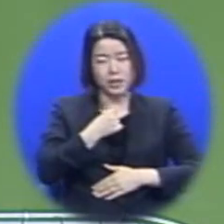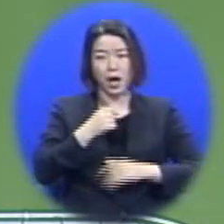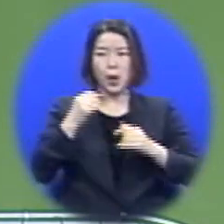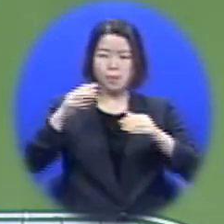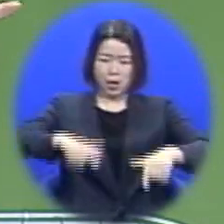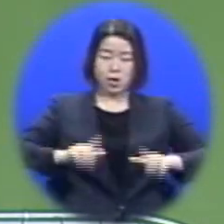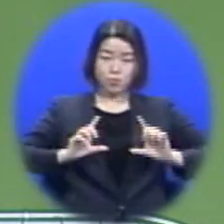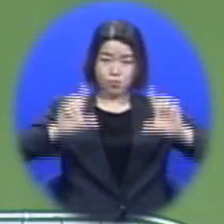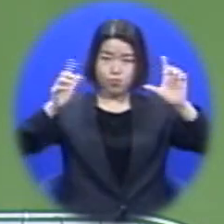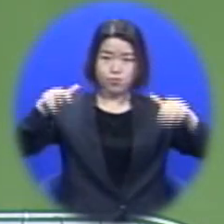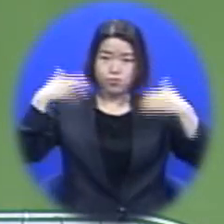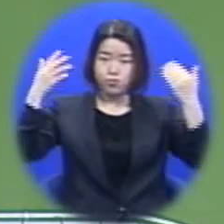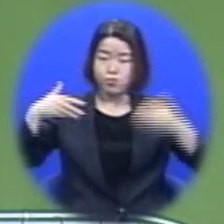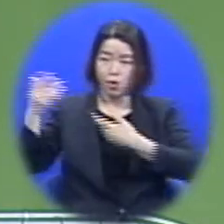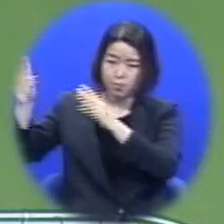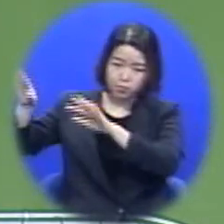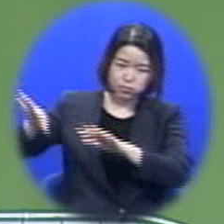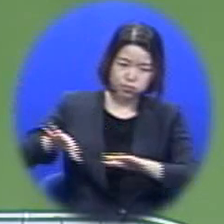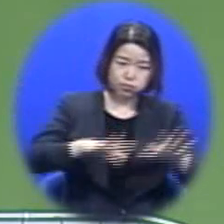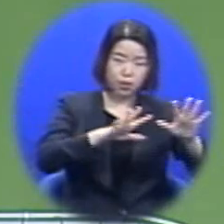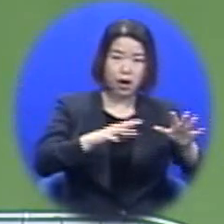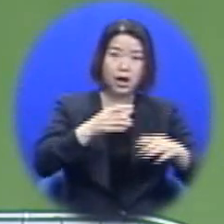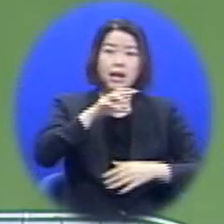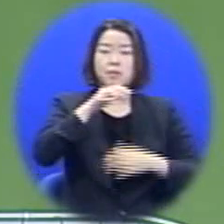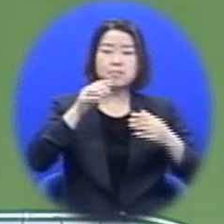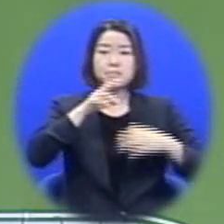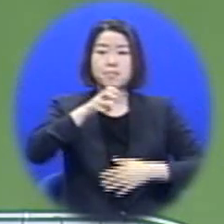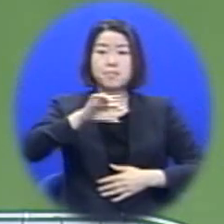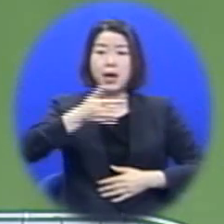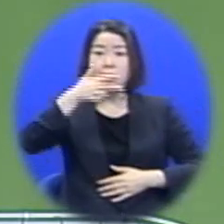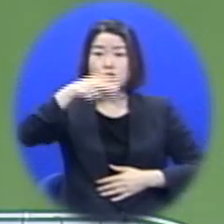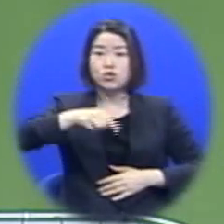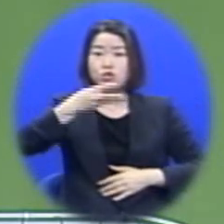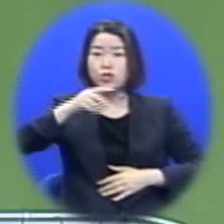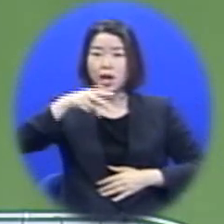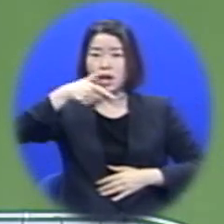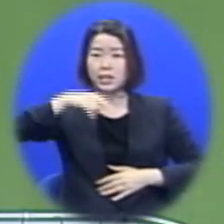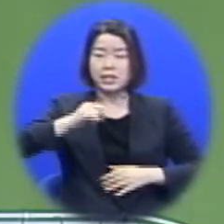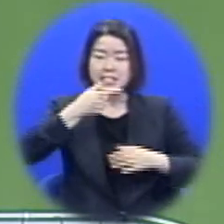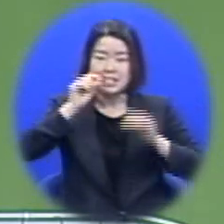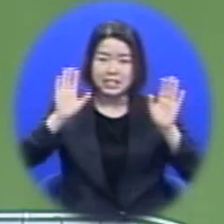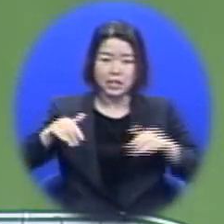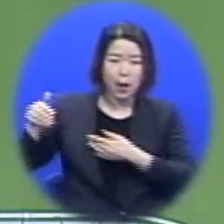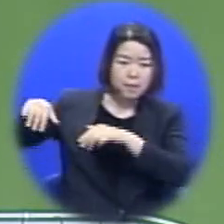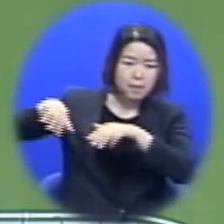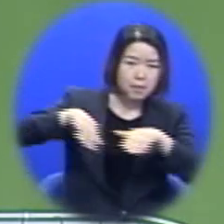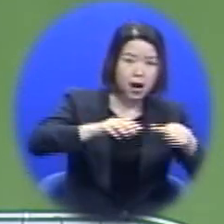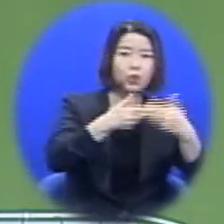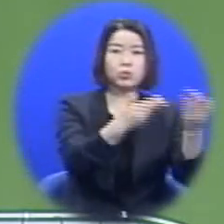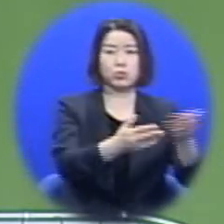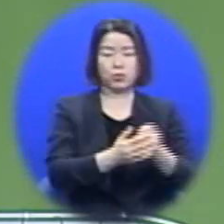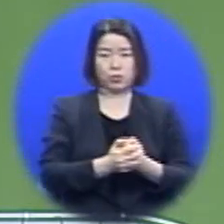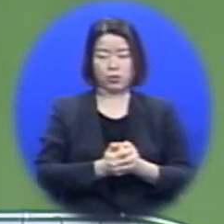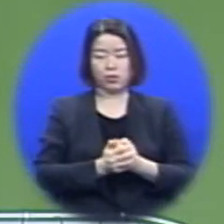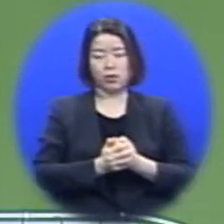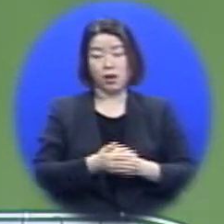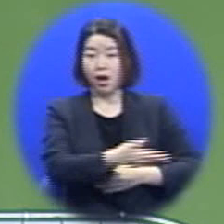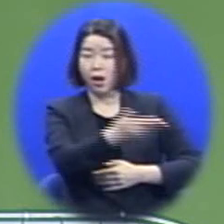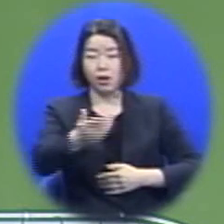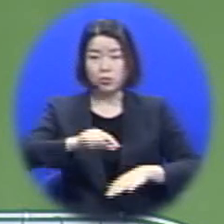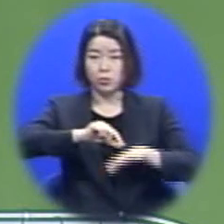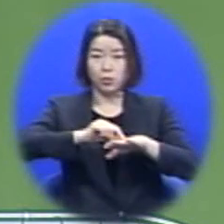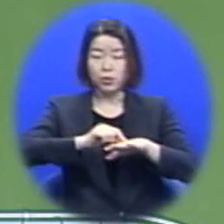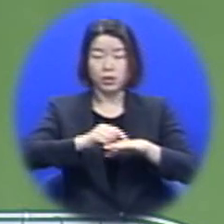해서 메추라기를 다 몰아서 그들에게 고기를 먹게 하십니다. 여러분도 고기 좋아하시나요?